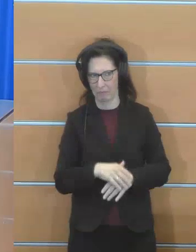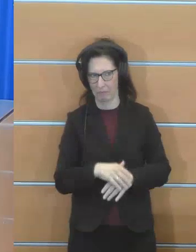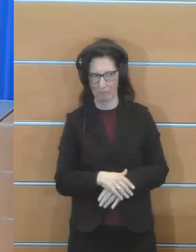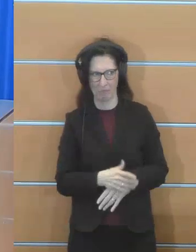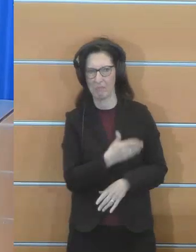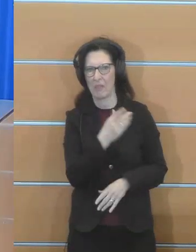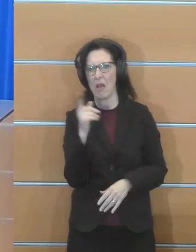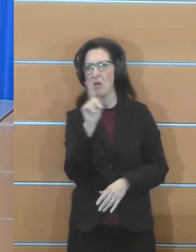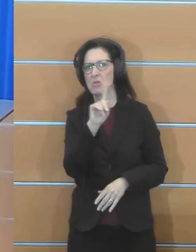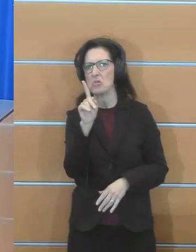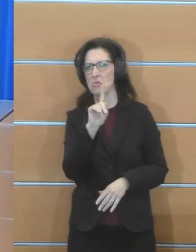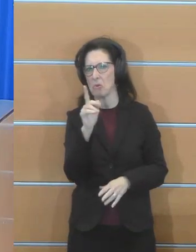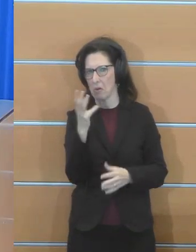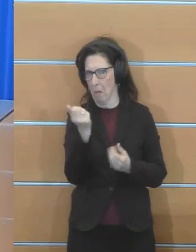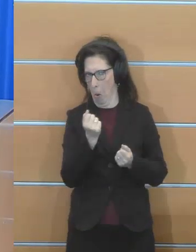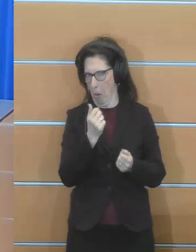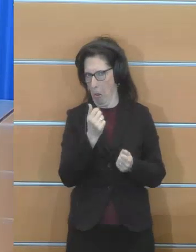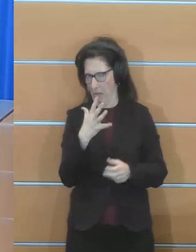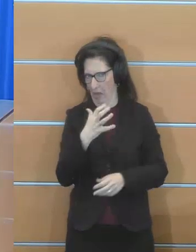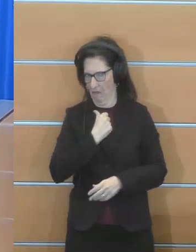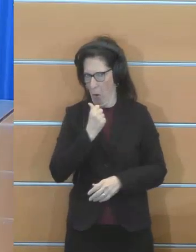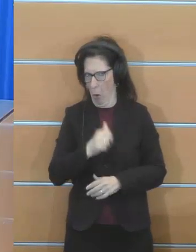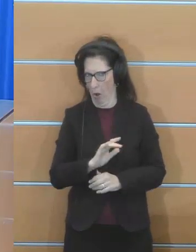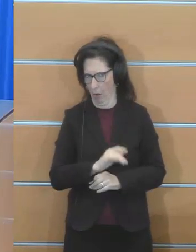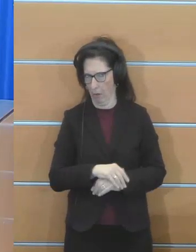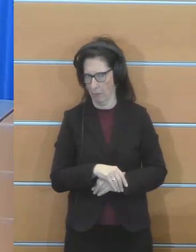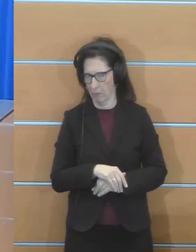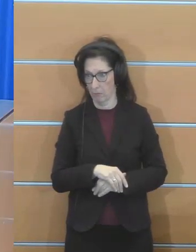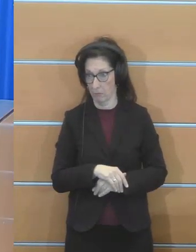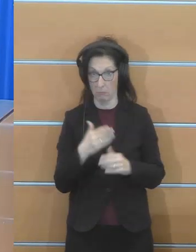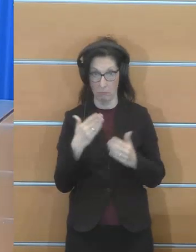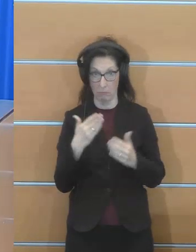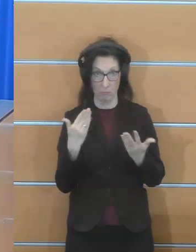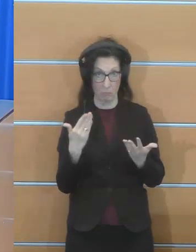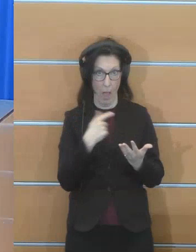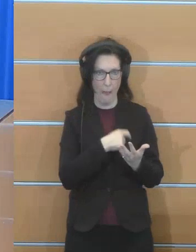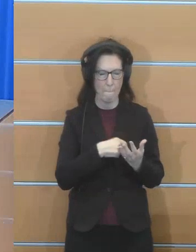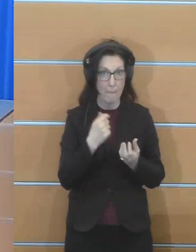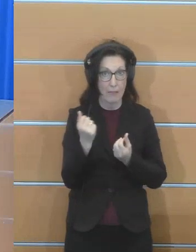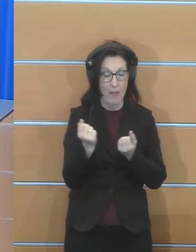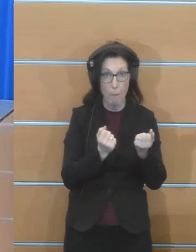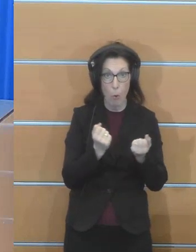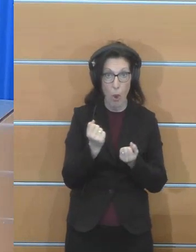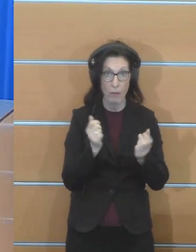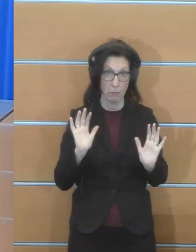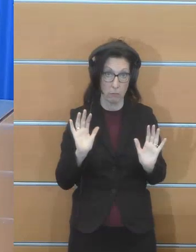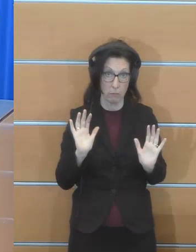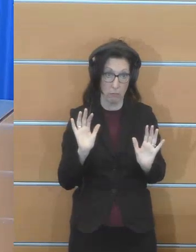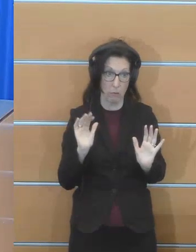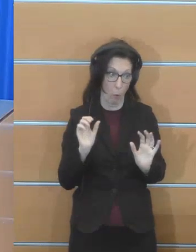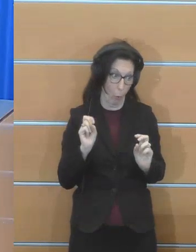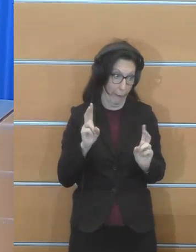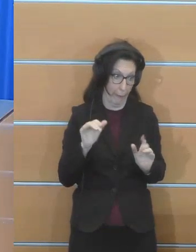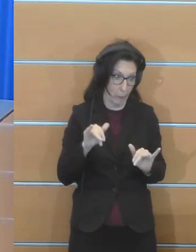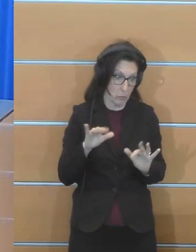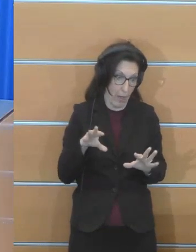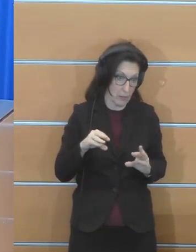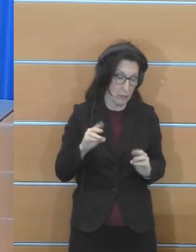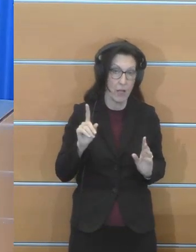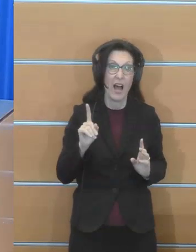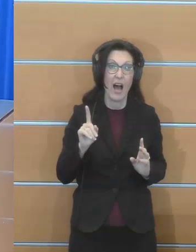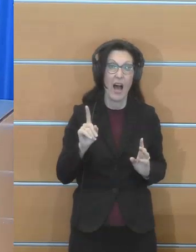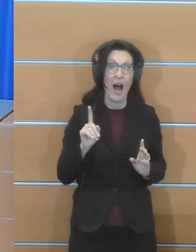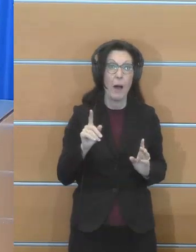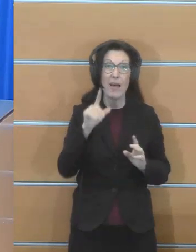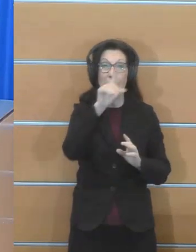vergönnern meine Damen und Herren das ist parteipolitisch zu akzeptieren aber darunter die Menschen in diesem Land